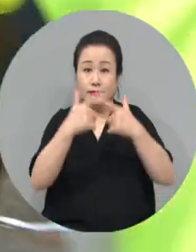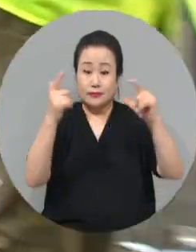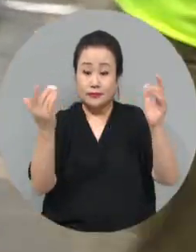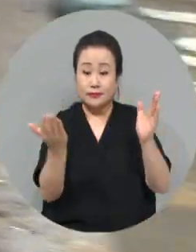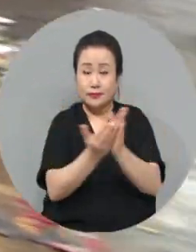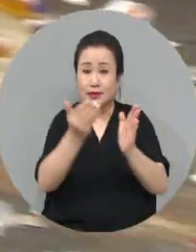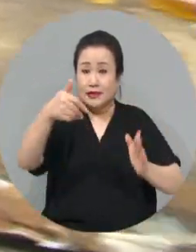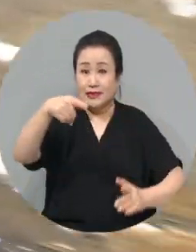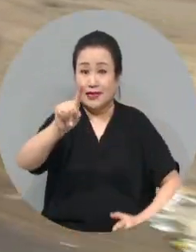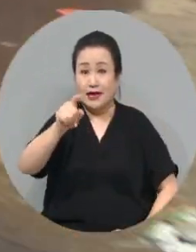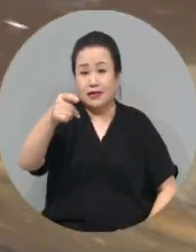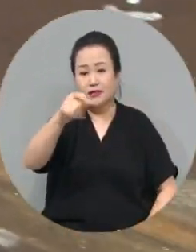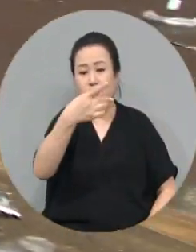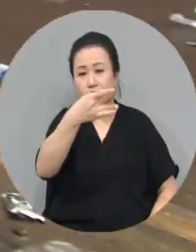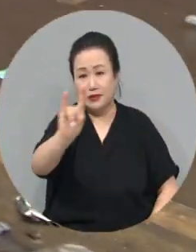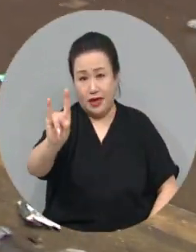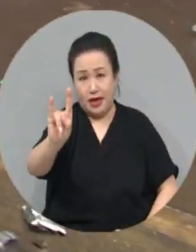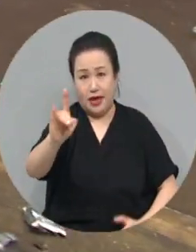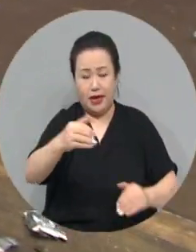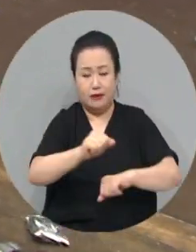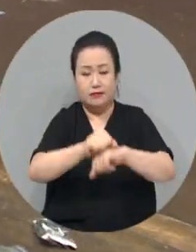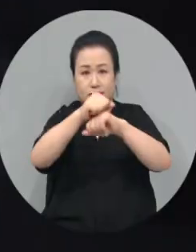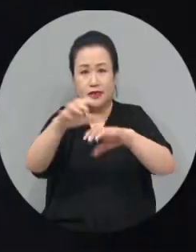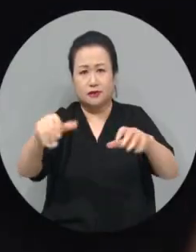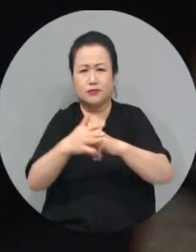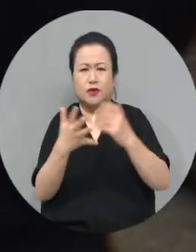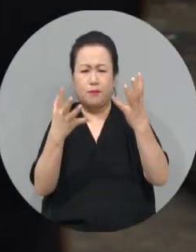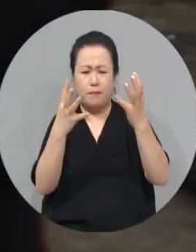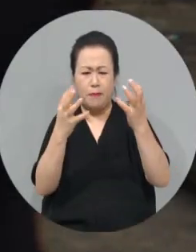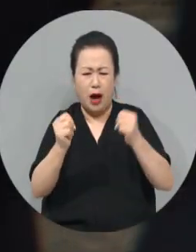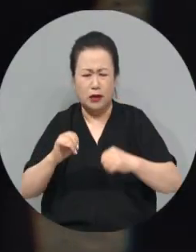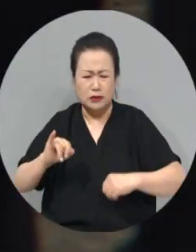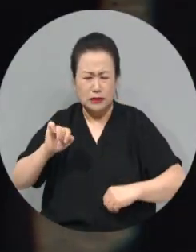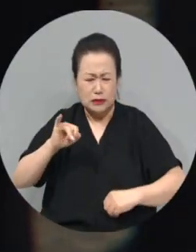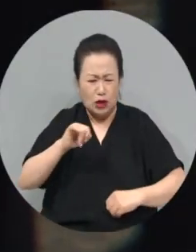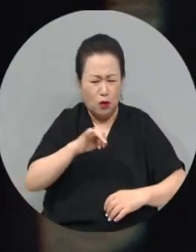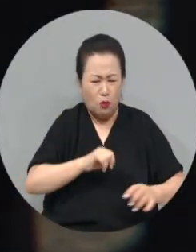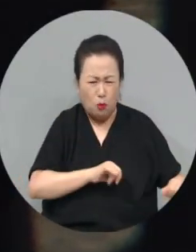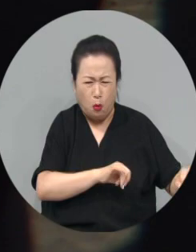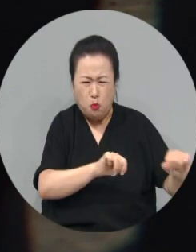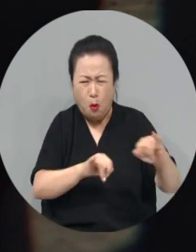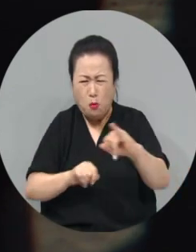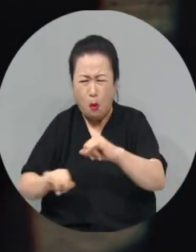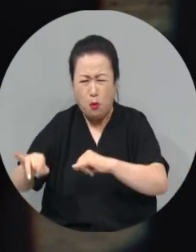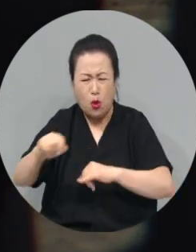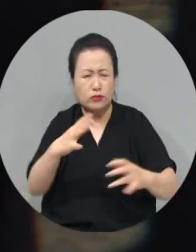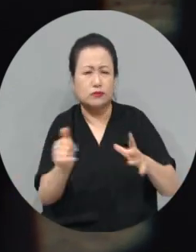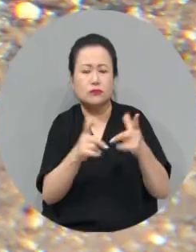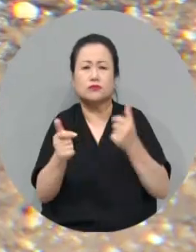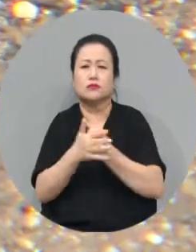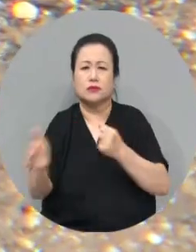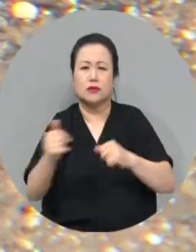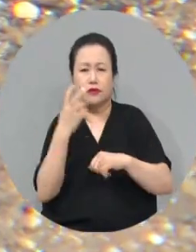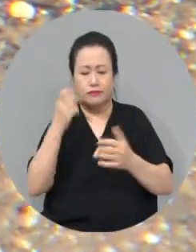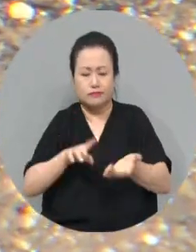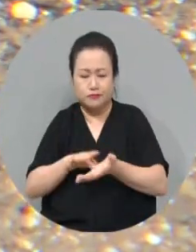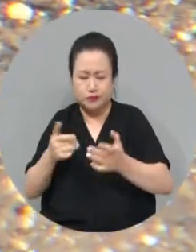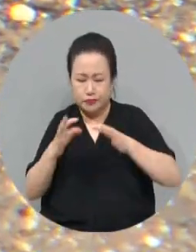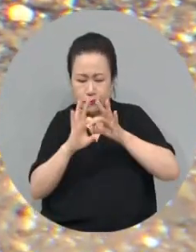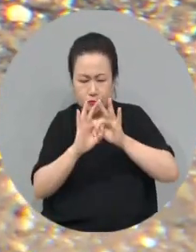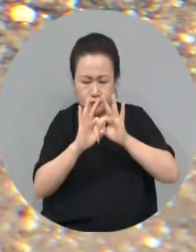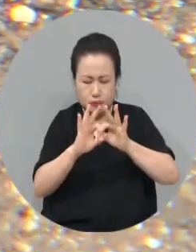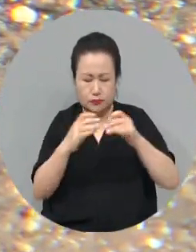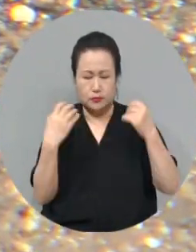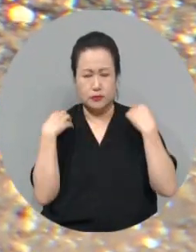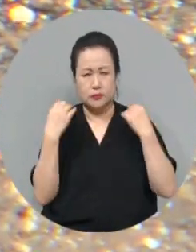부산항 자성대 보도 컨테이너 야적장. 수십 마리의 개미들이 바닥에 돌아다닙니다. 농림축산검역본부 관계자와